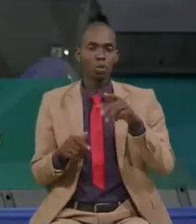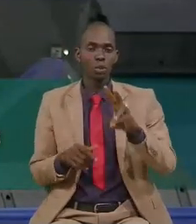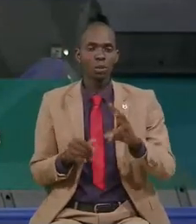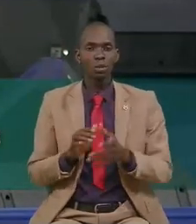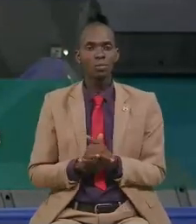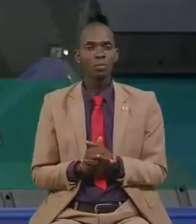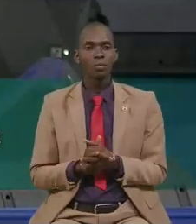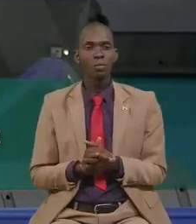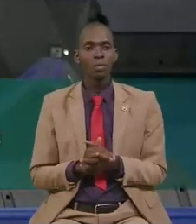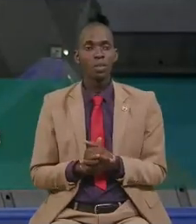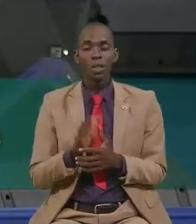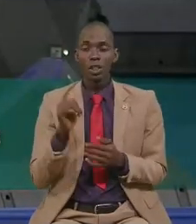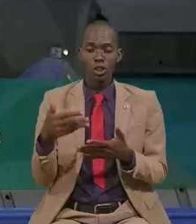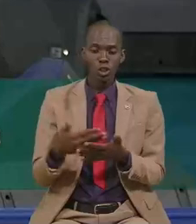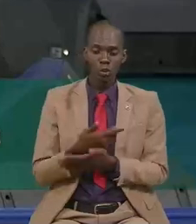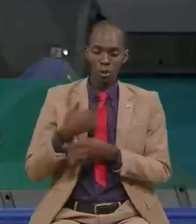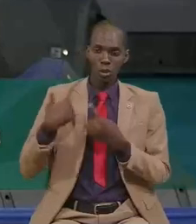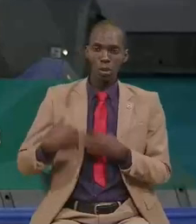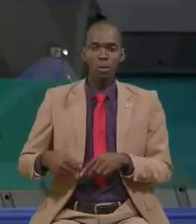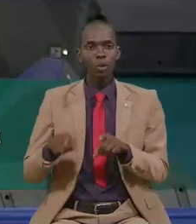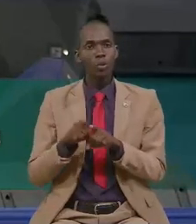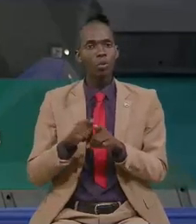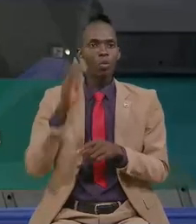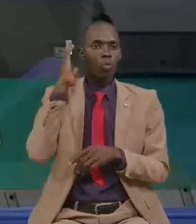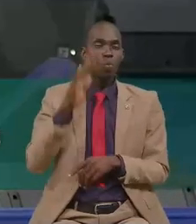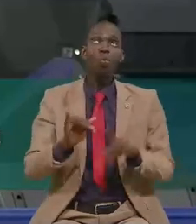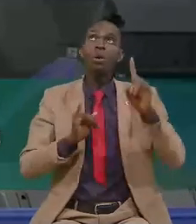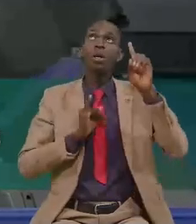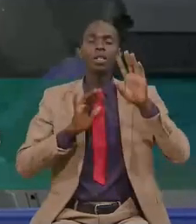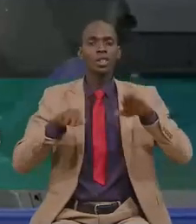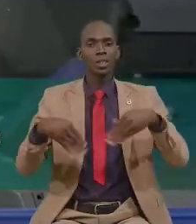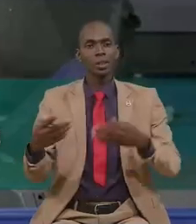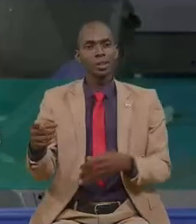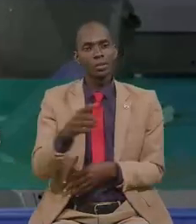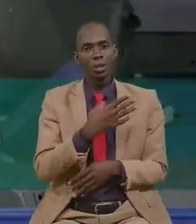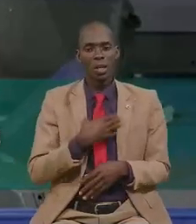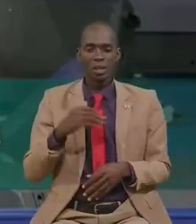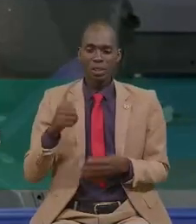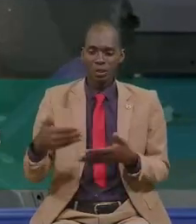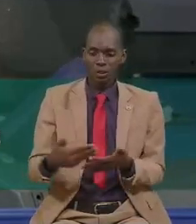Verset 26, il dit « Je vous donnerai un cœur nouveau et je mettrai en vous un esprit nouveau. »